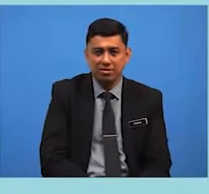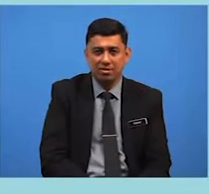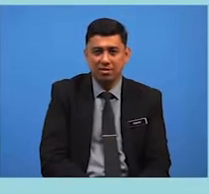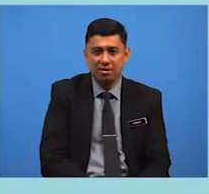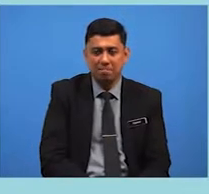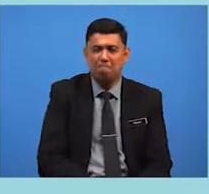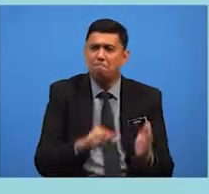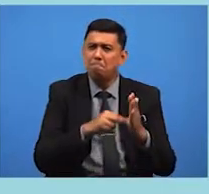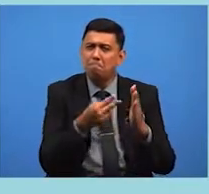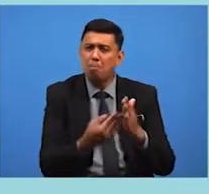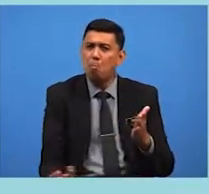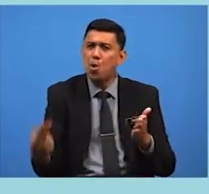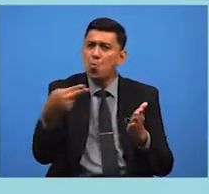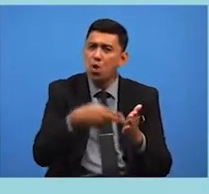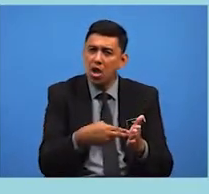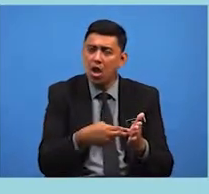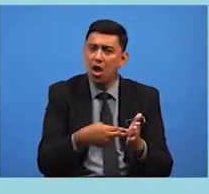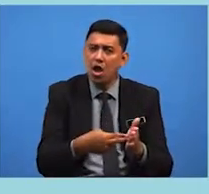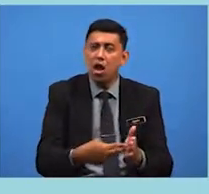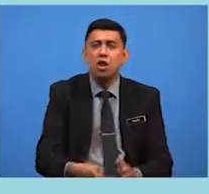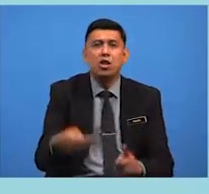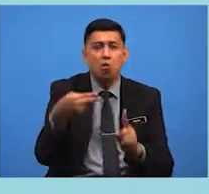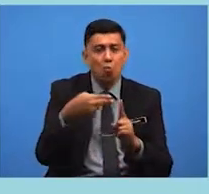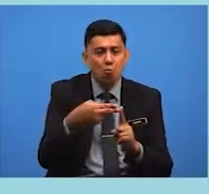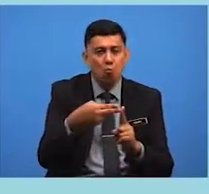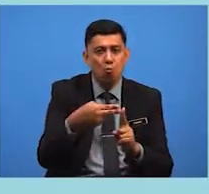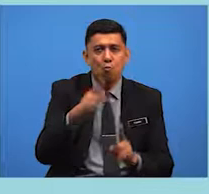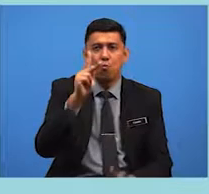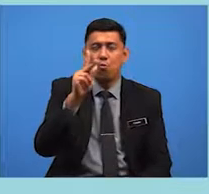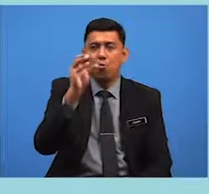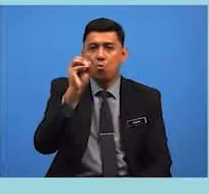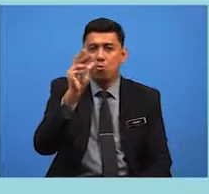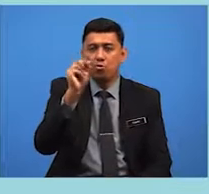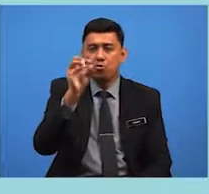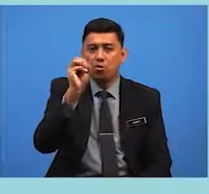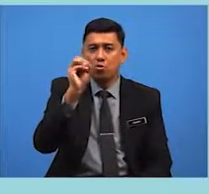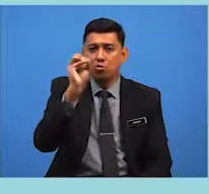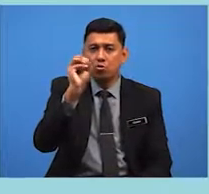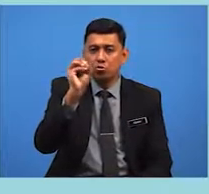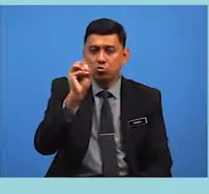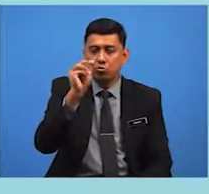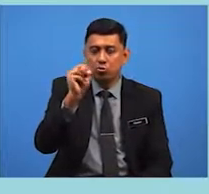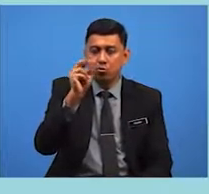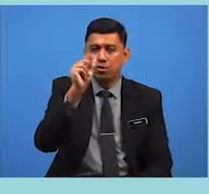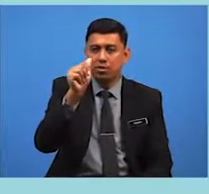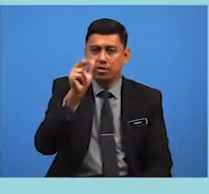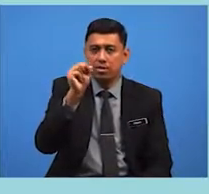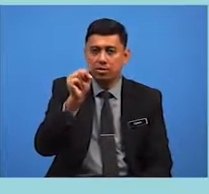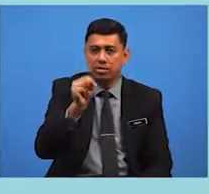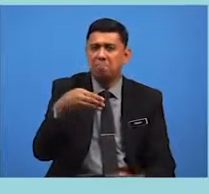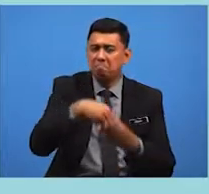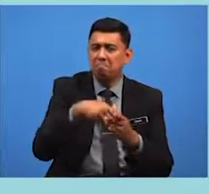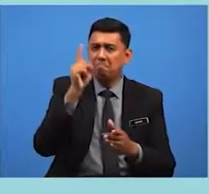Aliterasi ialah pengulangan huruf konsonan dalam satu ayat. Cuba